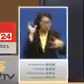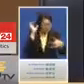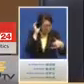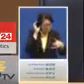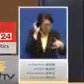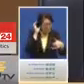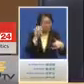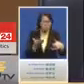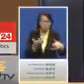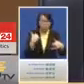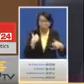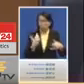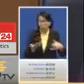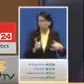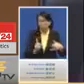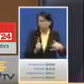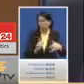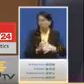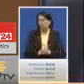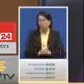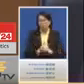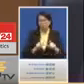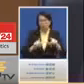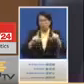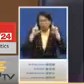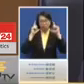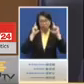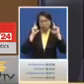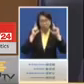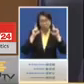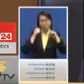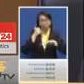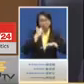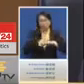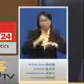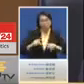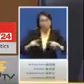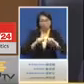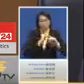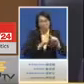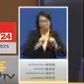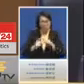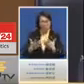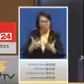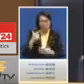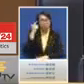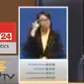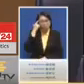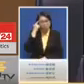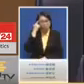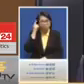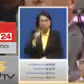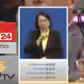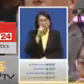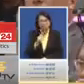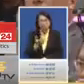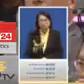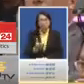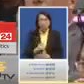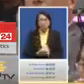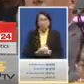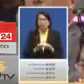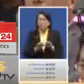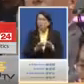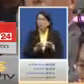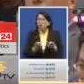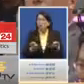ว่านั้นหน้าตารัฐมนตรีนี่ท่านนายกครับถามจริงๆนะมาตรฐานท่